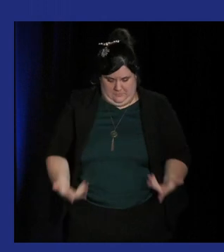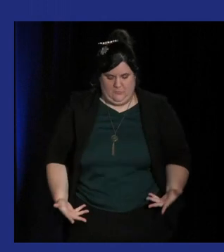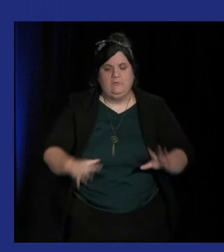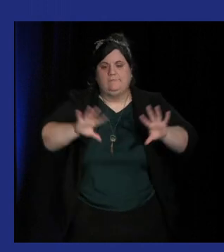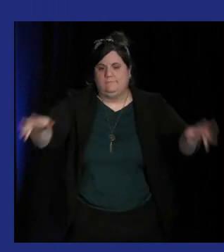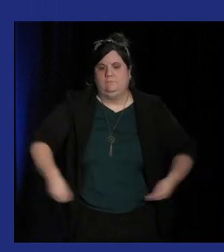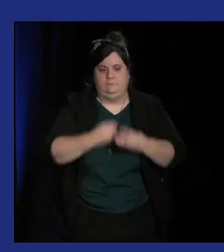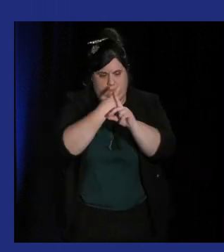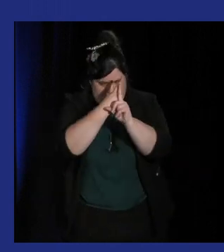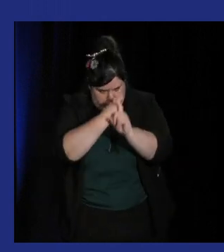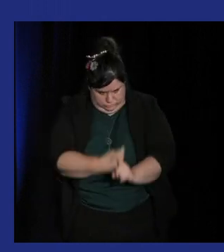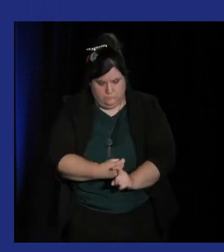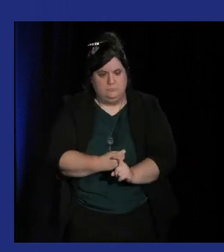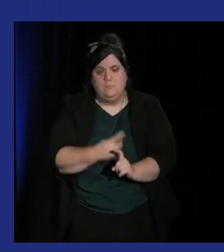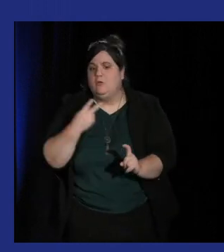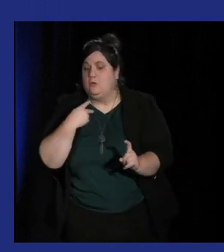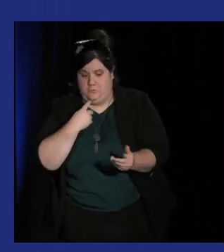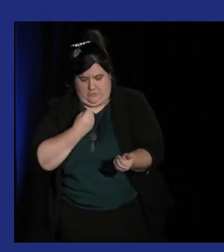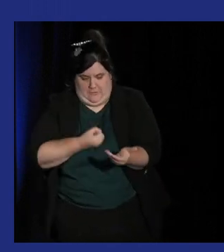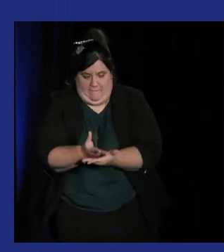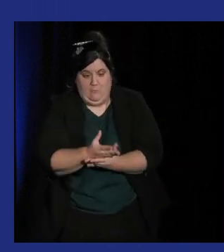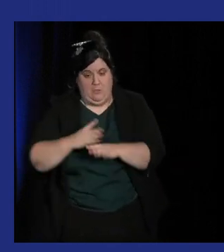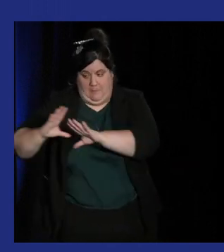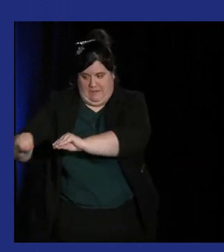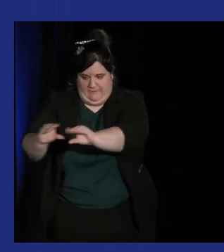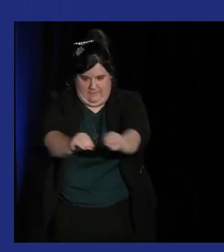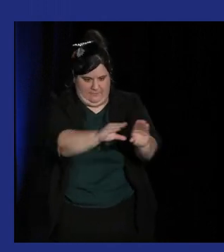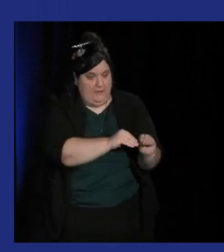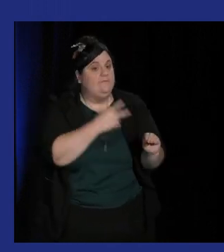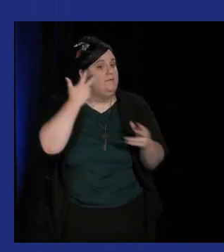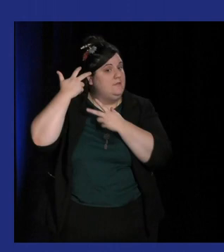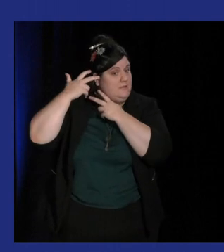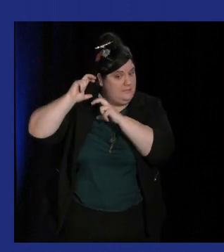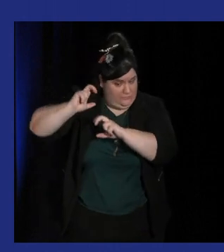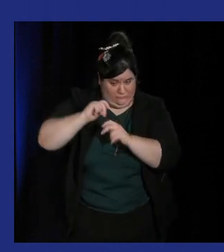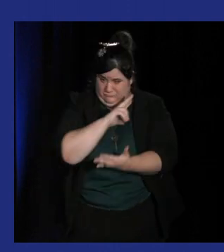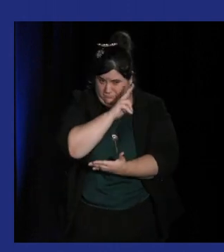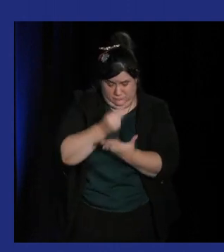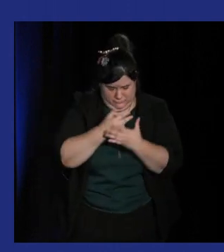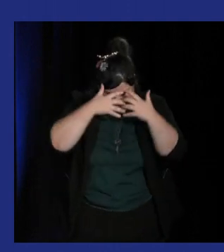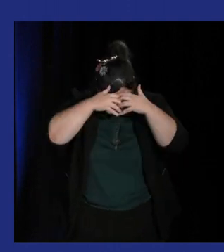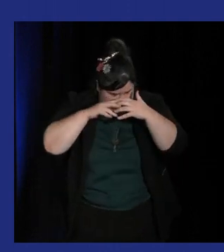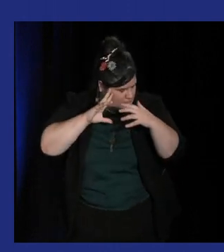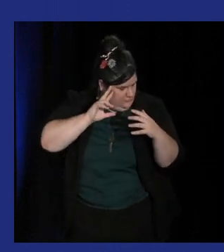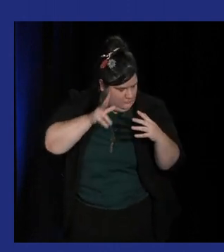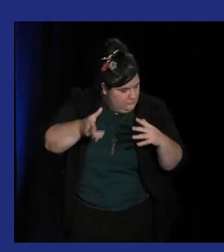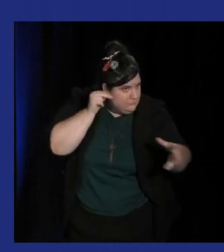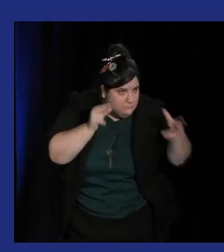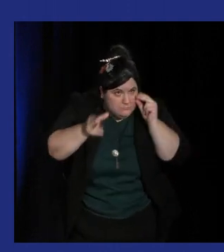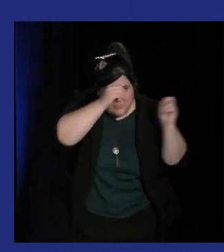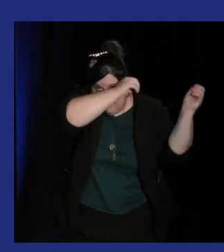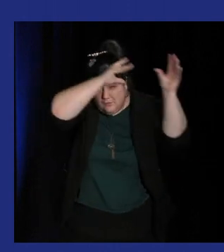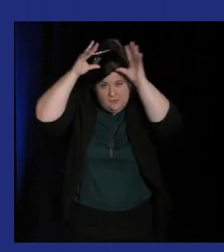vont simuler ces positions 3D pour que vous entendiez que vous soyez que votre cerveau soit capable de reconstituer la